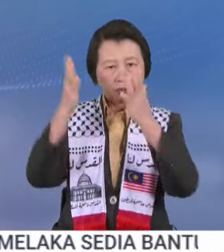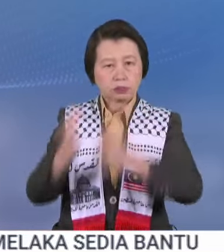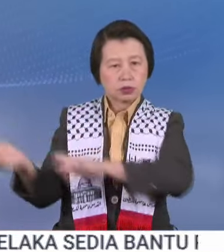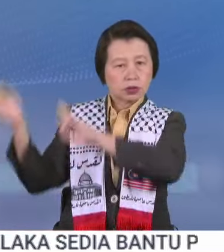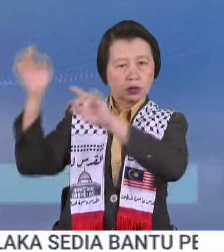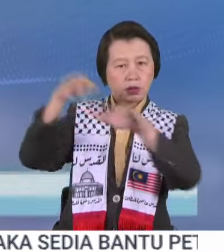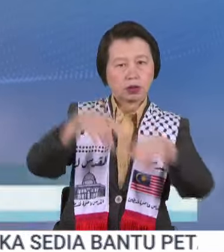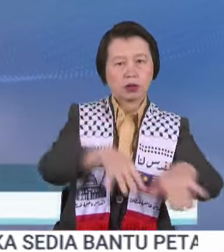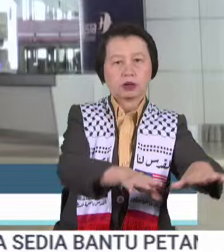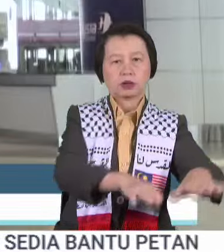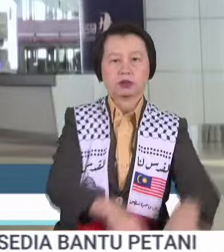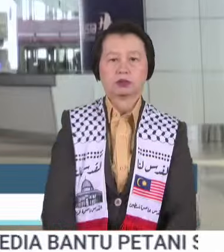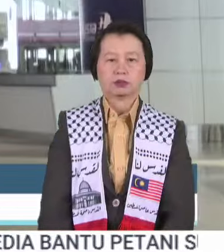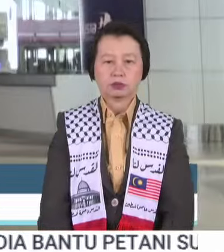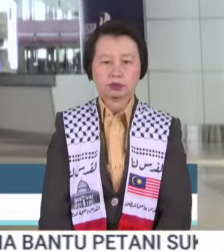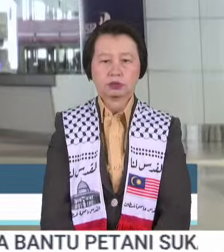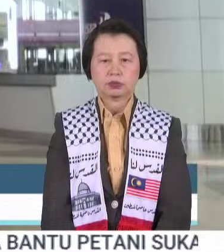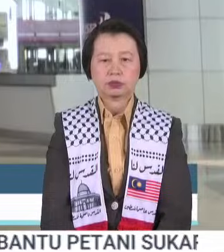antarabangsa.